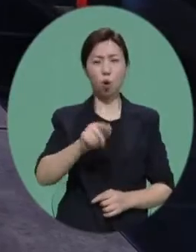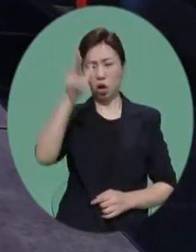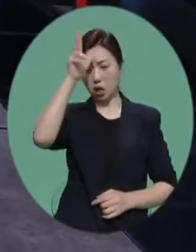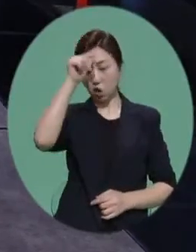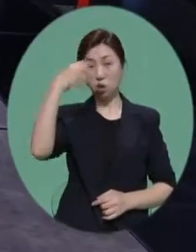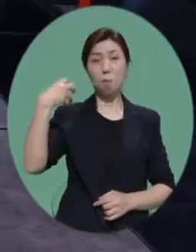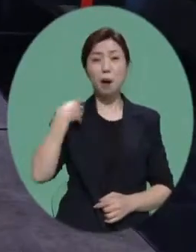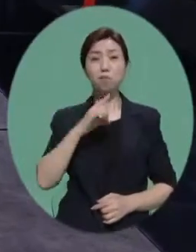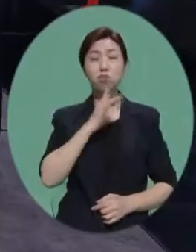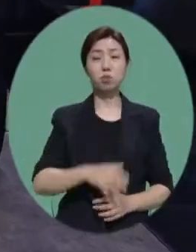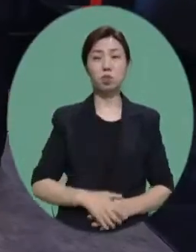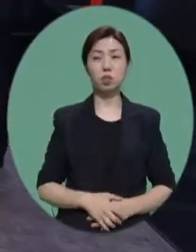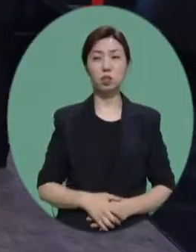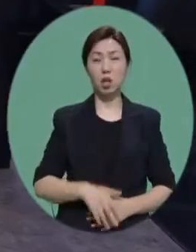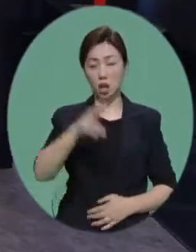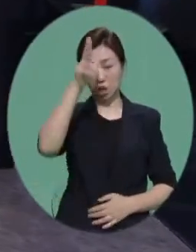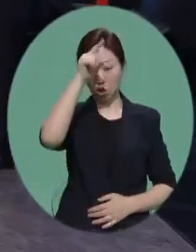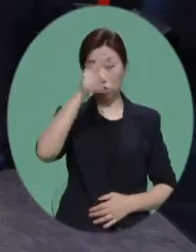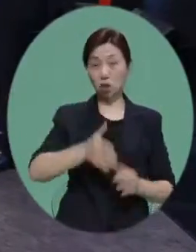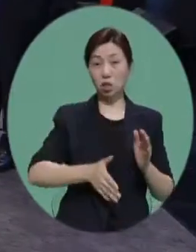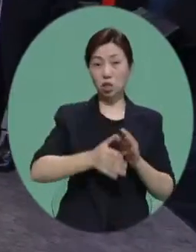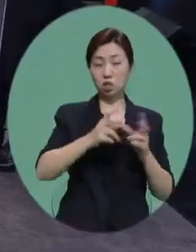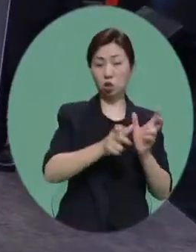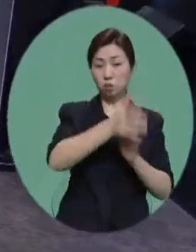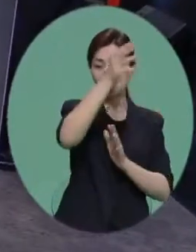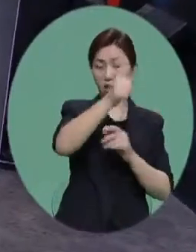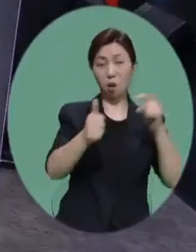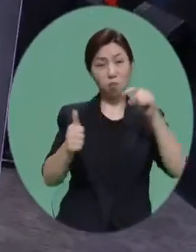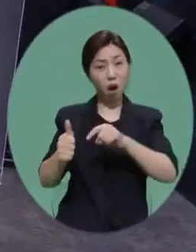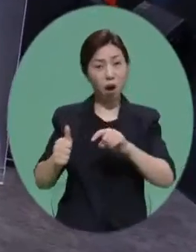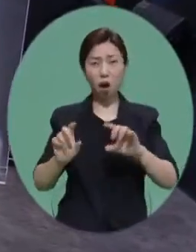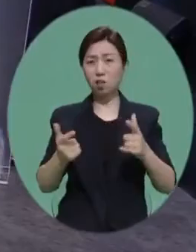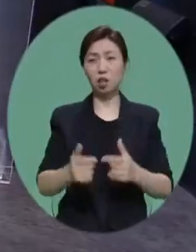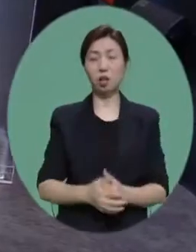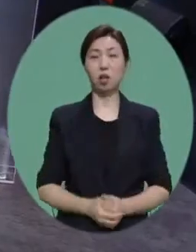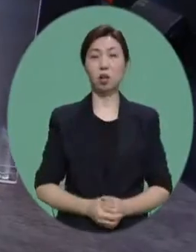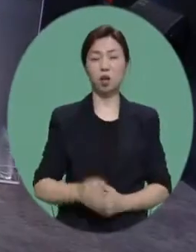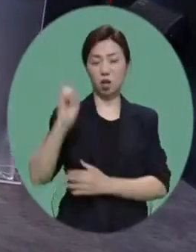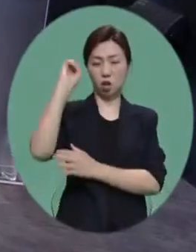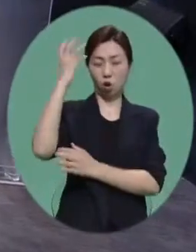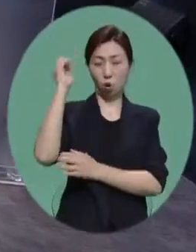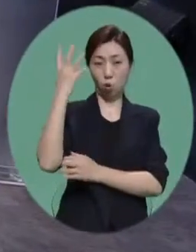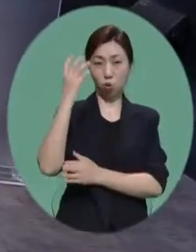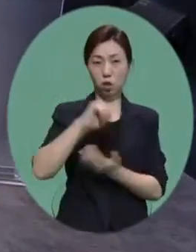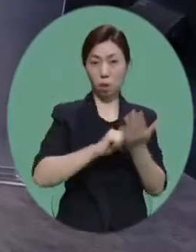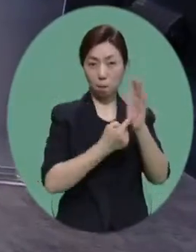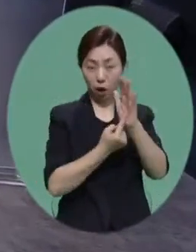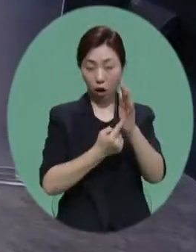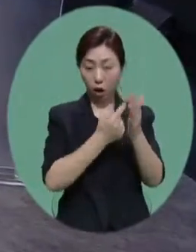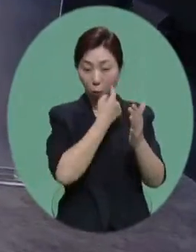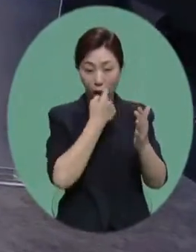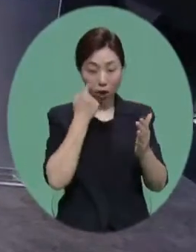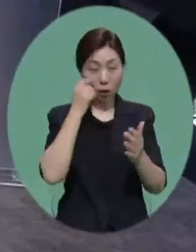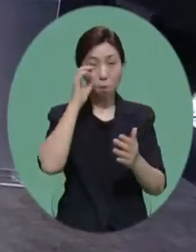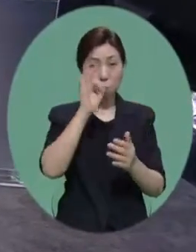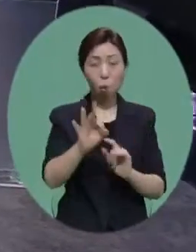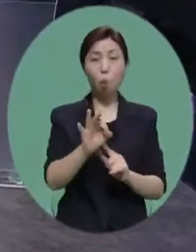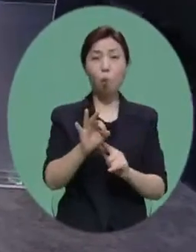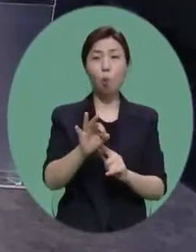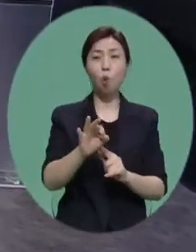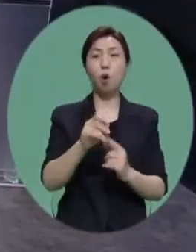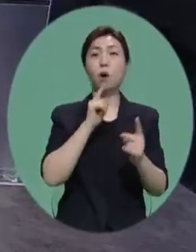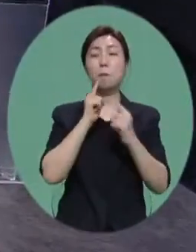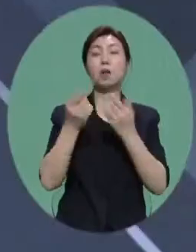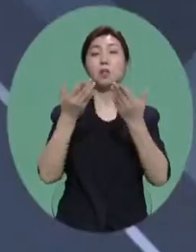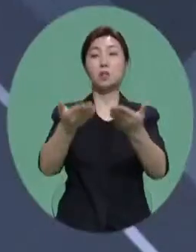아니에요 그래서 경찰이 에 시장의 시킨 걸 합니까 4 언론 보도를 보고 하는 것이니까 그거하고 관련해서 이런